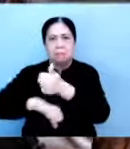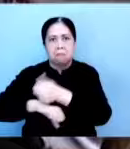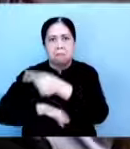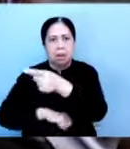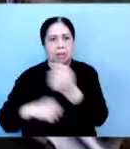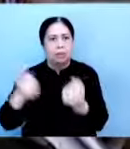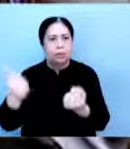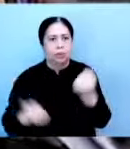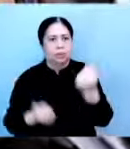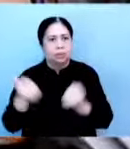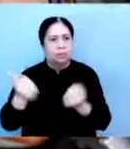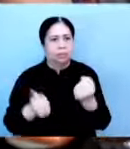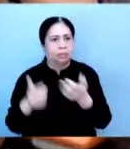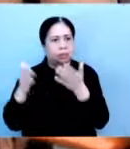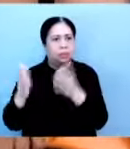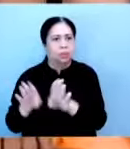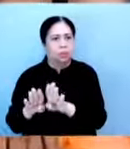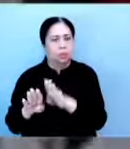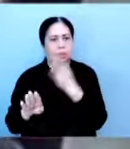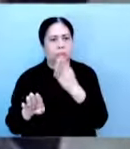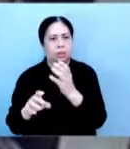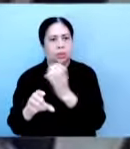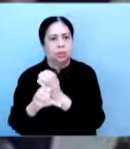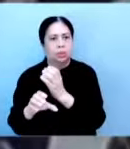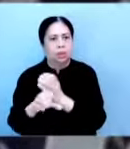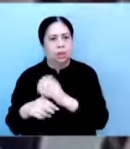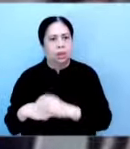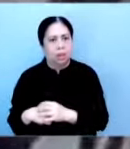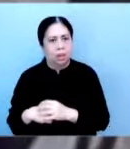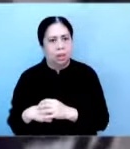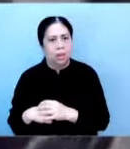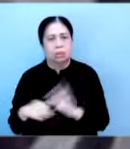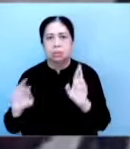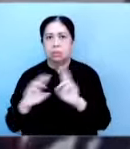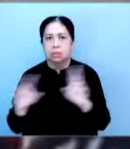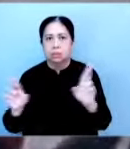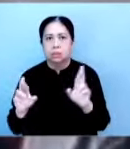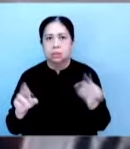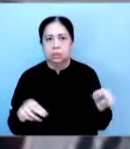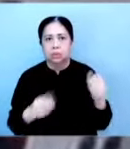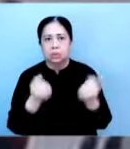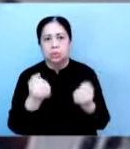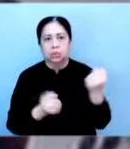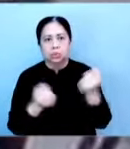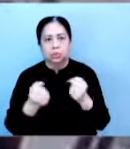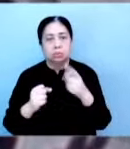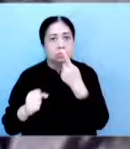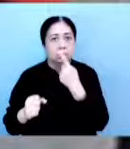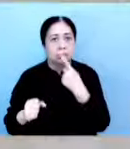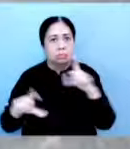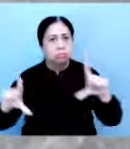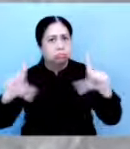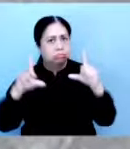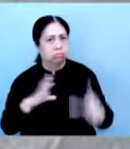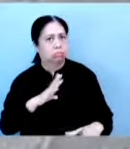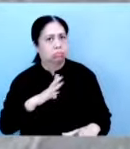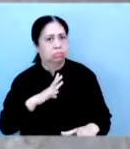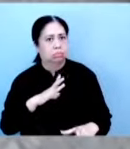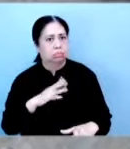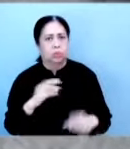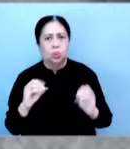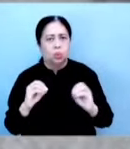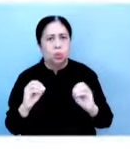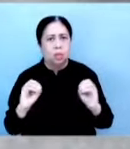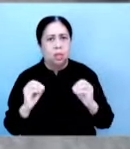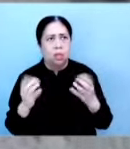dahil sa naiwang bukas na pintuan ng sasakyan handa naman daw ang panig ng driver na harapin ng anumang reklamo Walang may kagustuhan sa